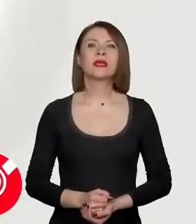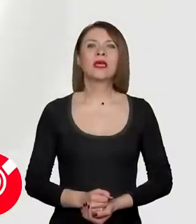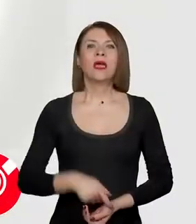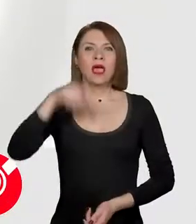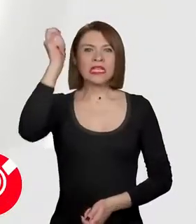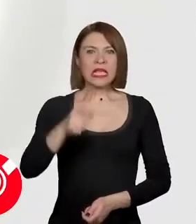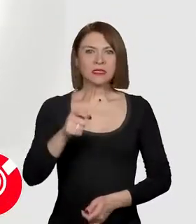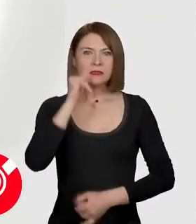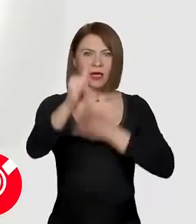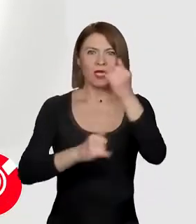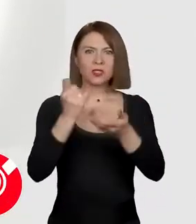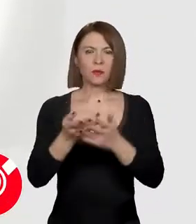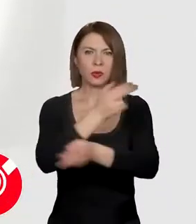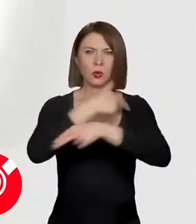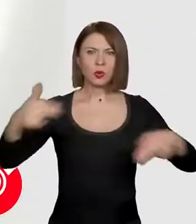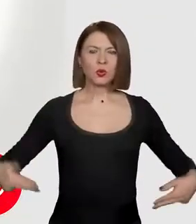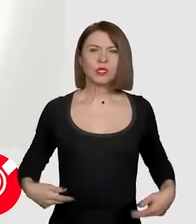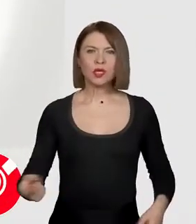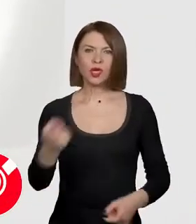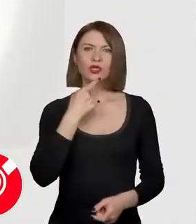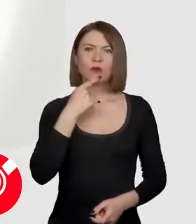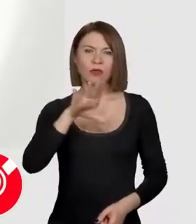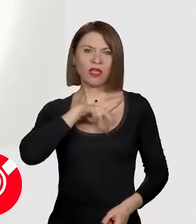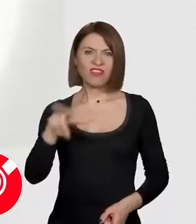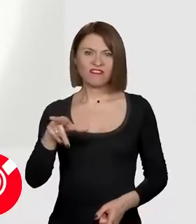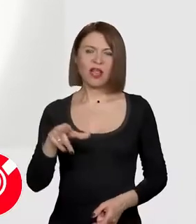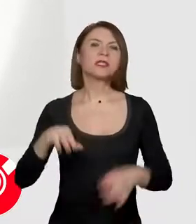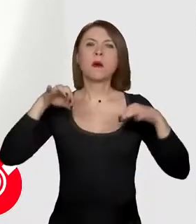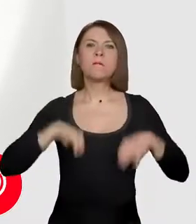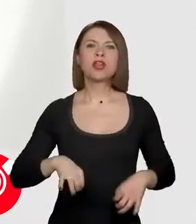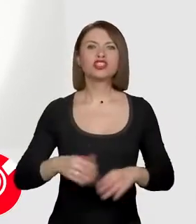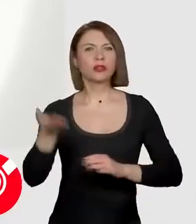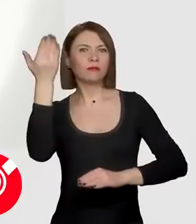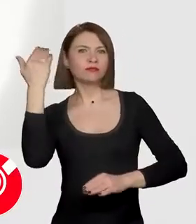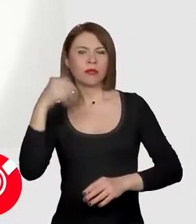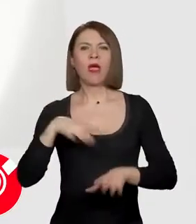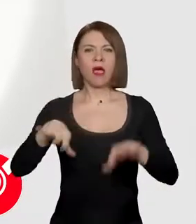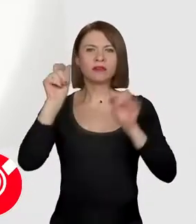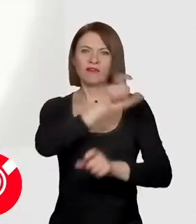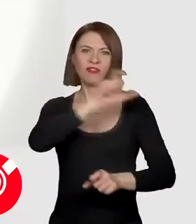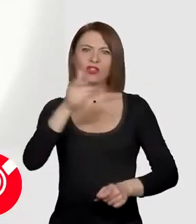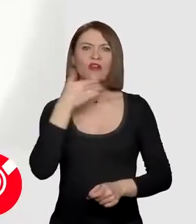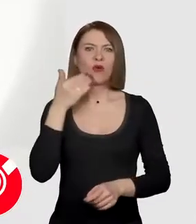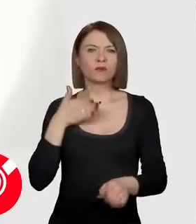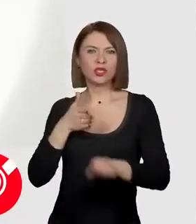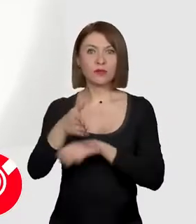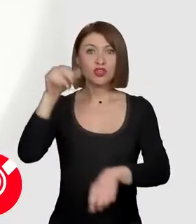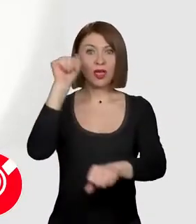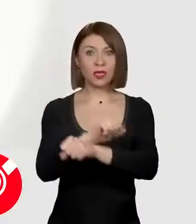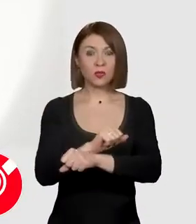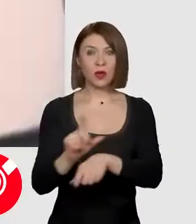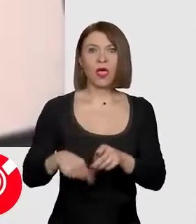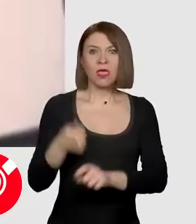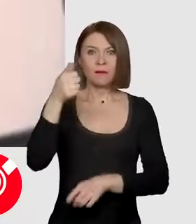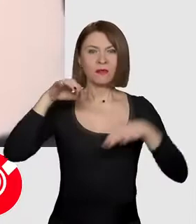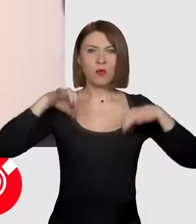Sentință istorică pentru justiția și clasa politică din Franța. Nicolas Sarkozy a fost găsit vinovat de corupție și va merge la închisoare. Este